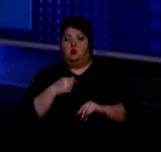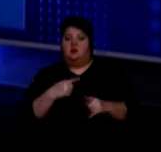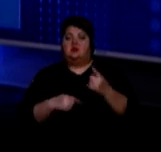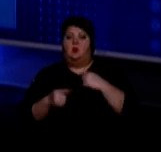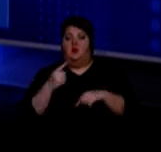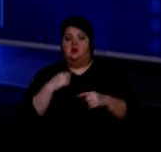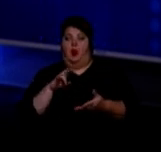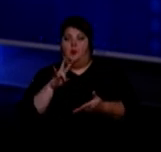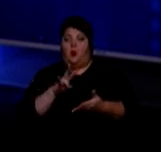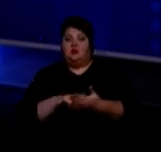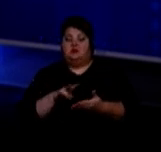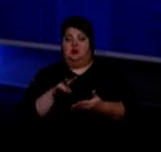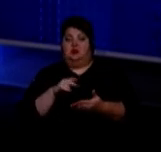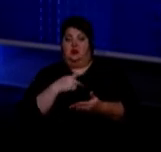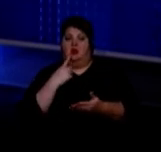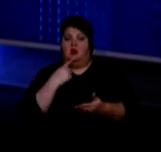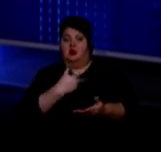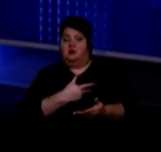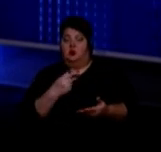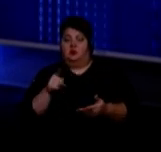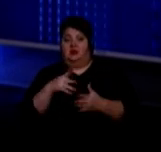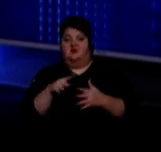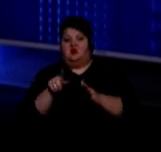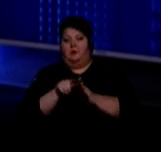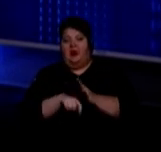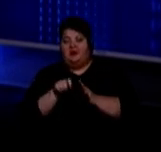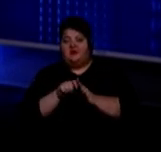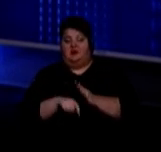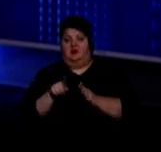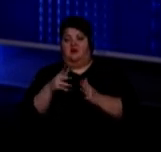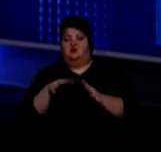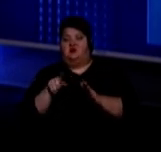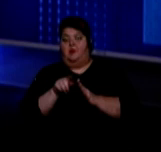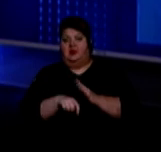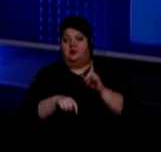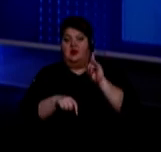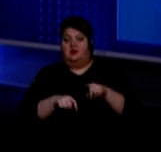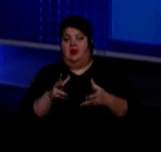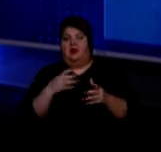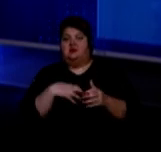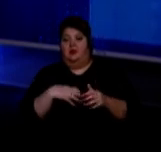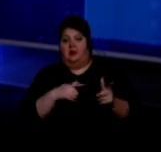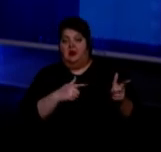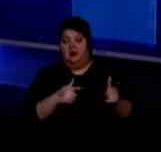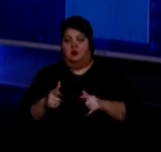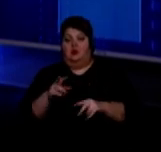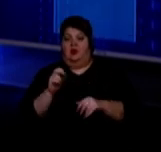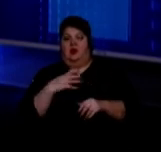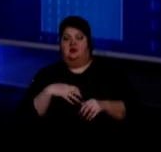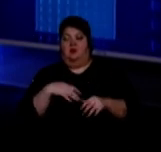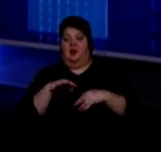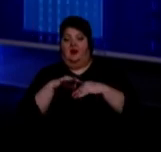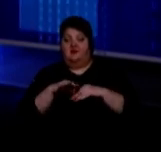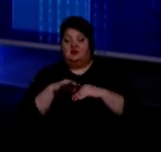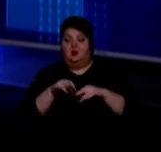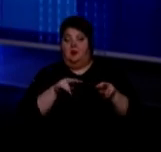Тому що постійний донор – це вже перевірений він. Він перевірений, він знає, як себе готувати, як себе вести, слідкує за